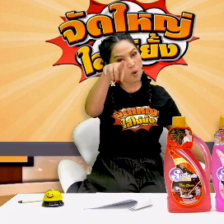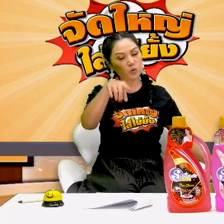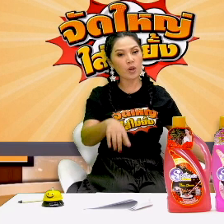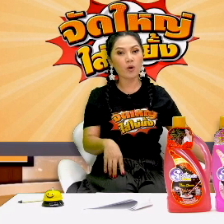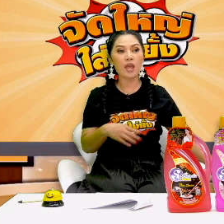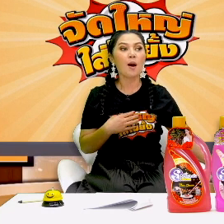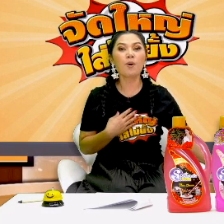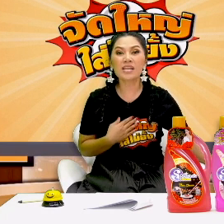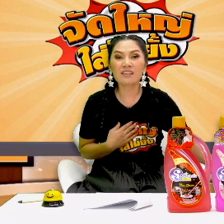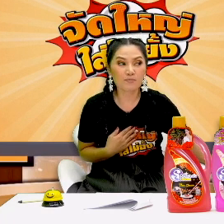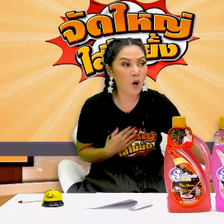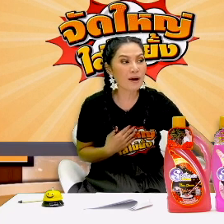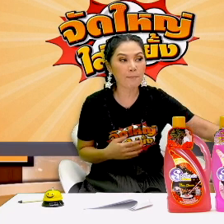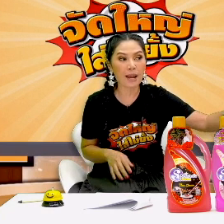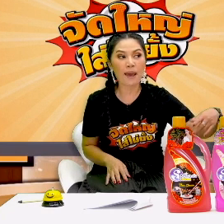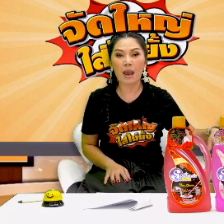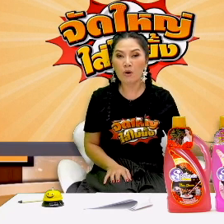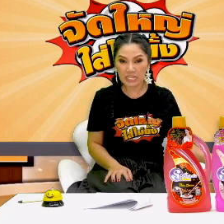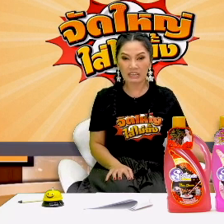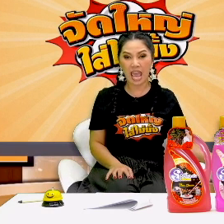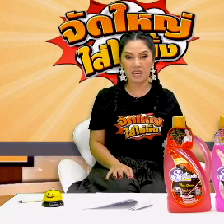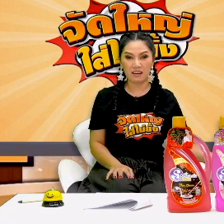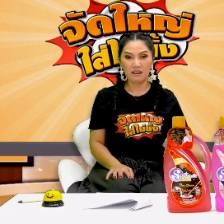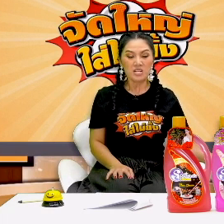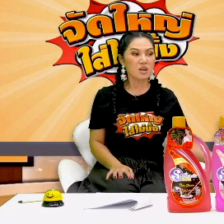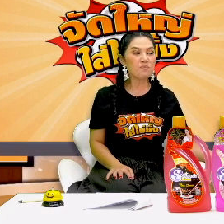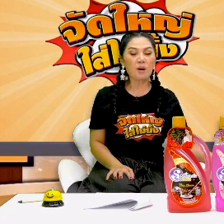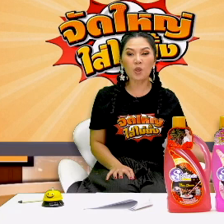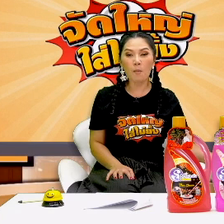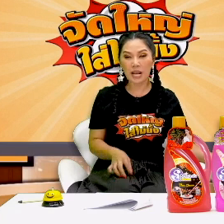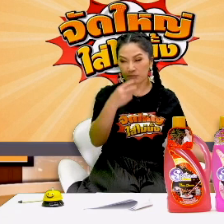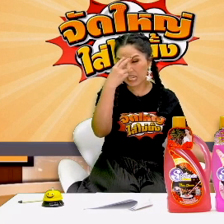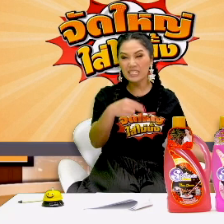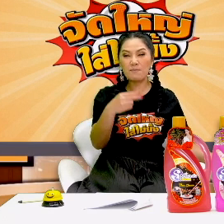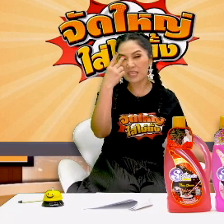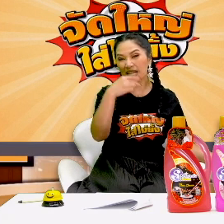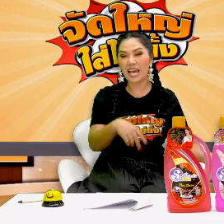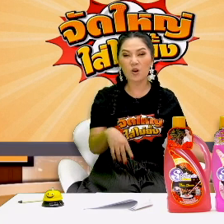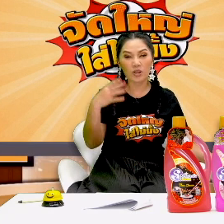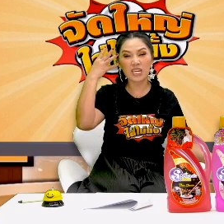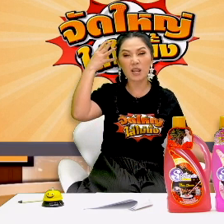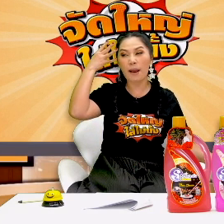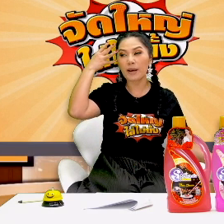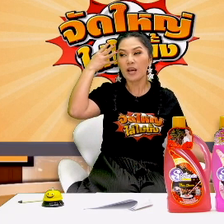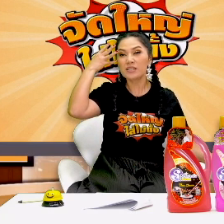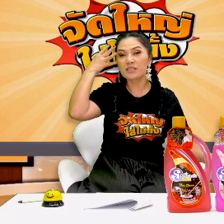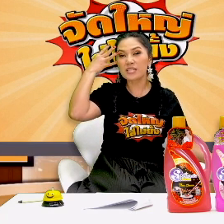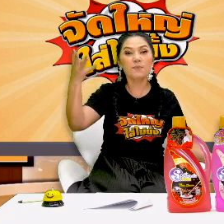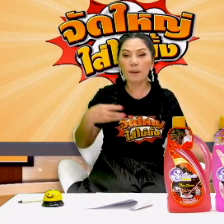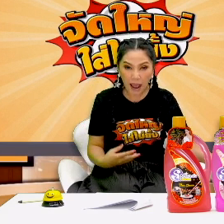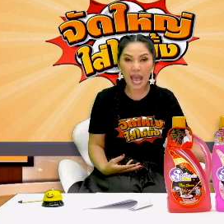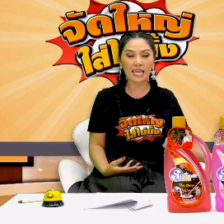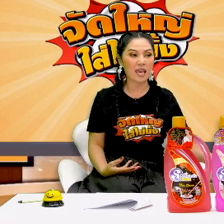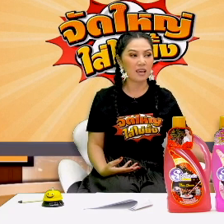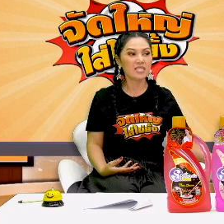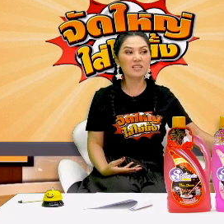ยกมลตัวหลงเลยเพราะฉันเติบโตมากับบาดแผลพวกนี้ไงฉันเติบโตมากับตีนถ้ามีตีนกา2ขีดแล้วแบบฉันจะเป็น